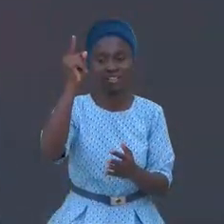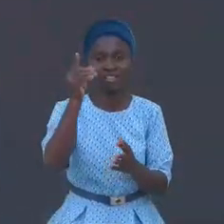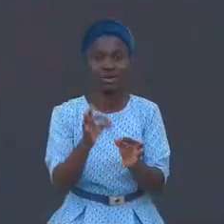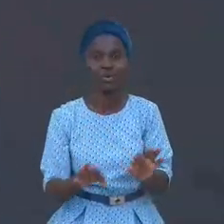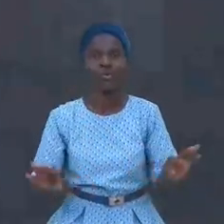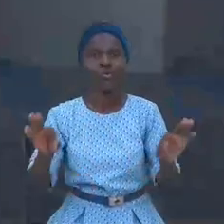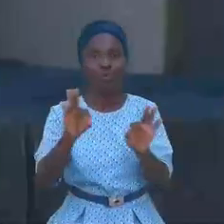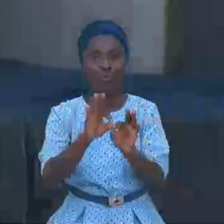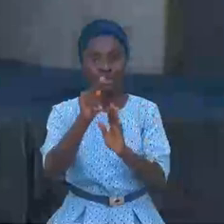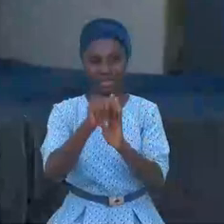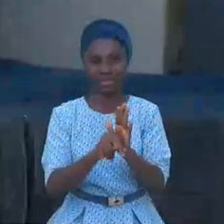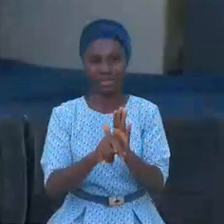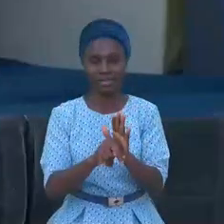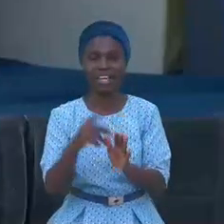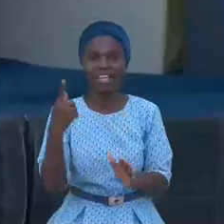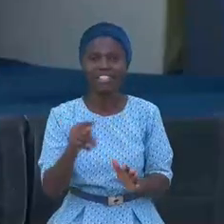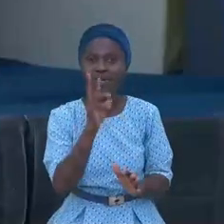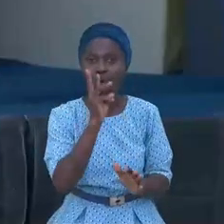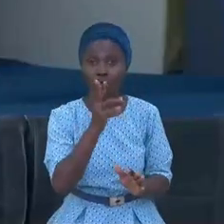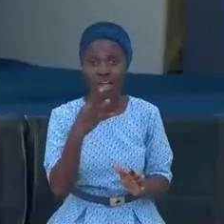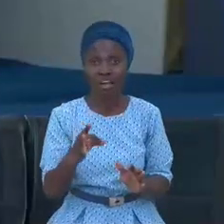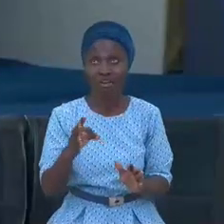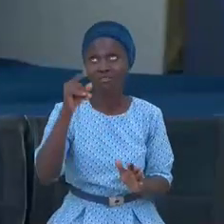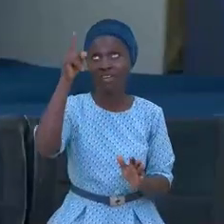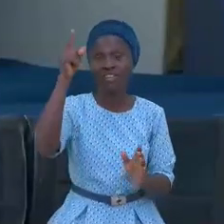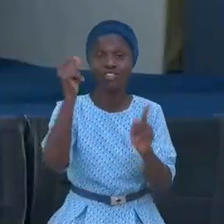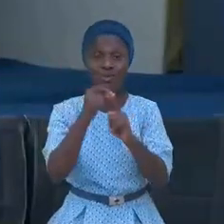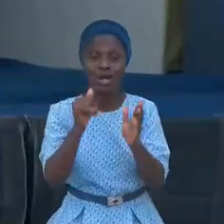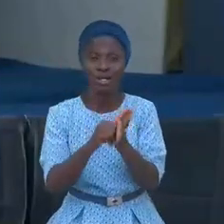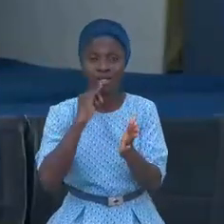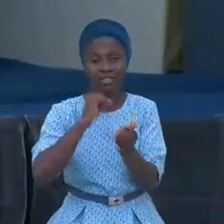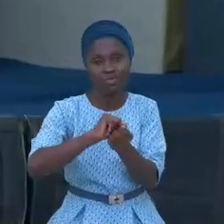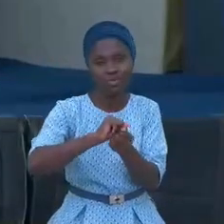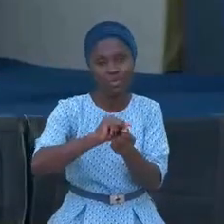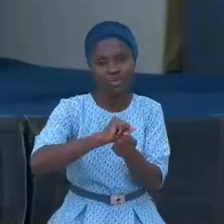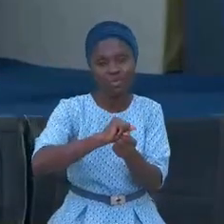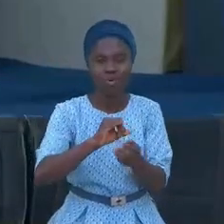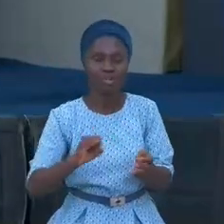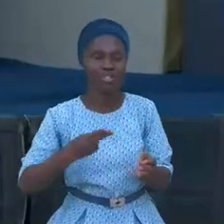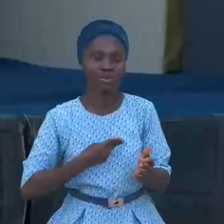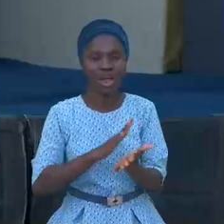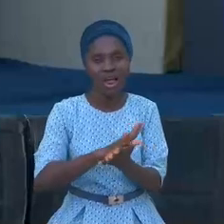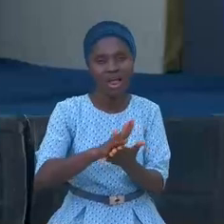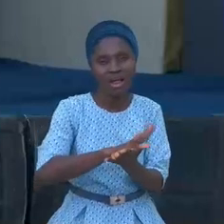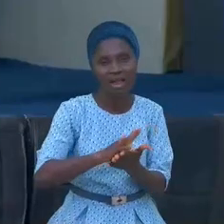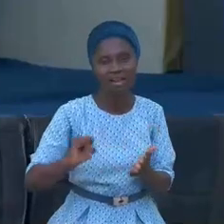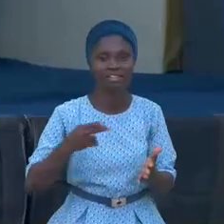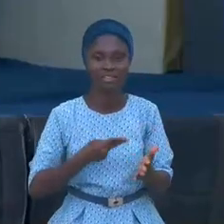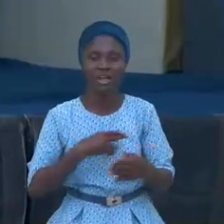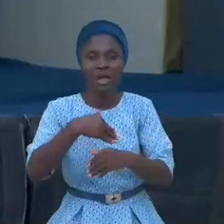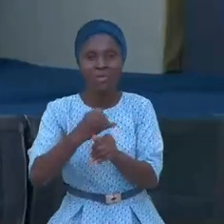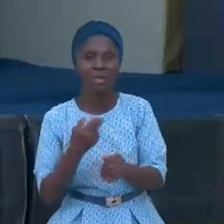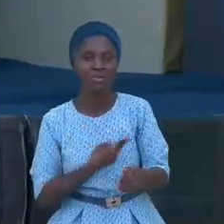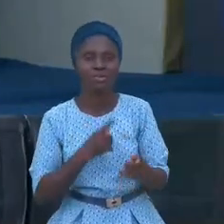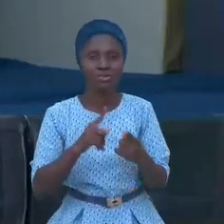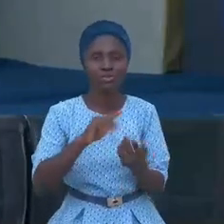L'eau de sa parole qui nous blanchit, qui nous lave, qui nous purifie et qui nous rend,